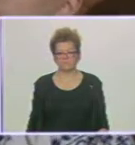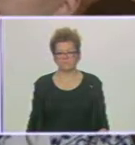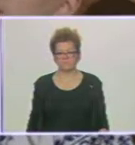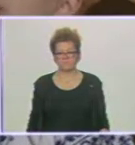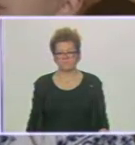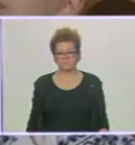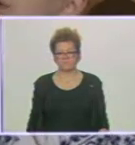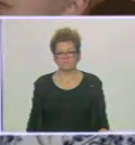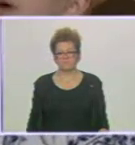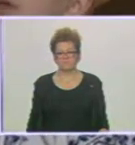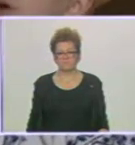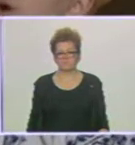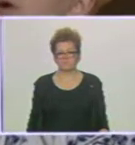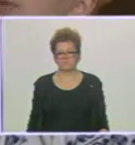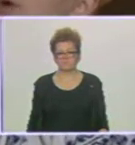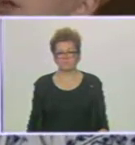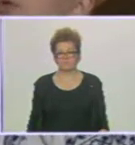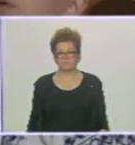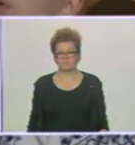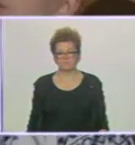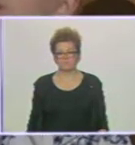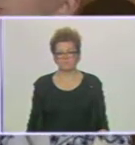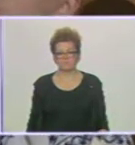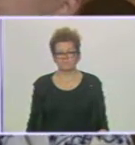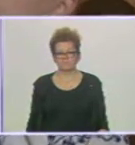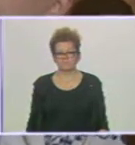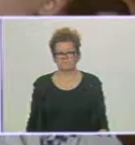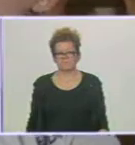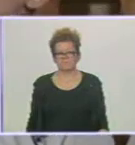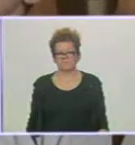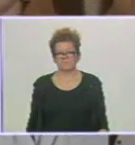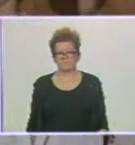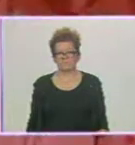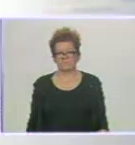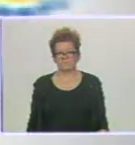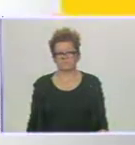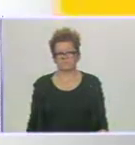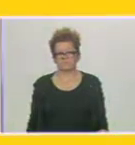ușor, blândul păstor, blândul păstor.